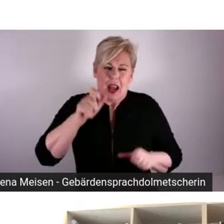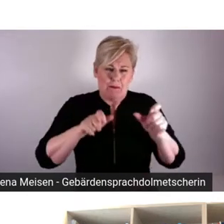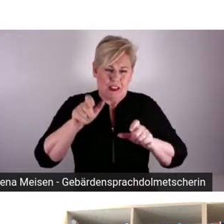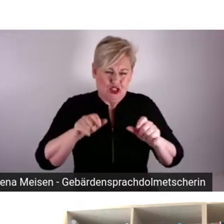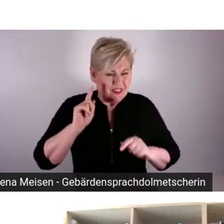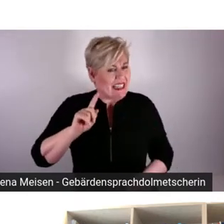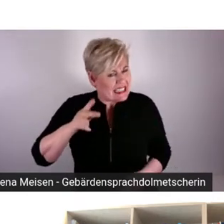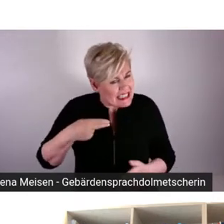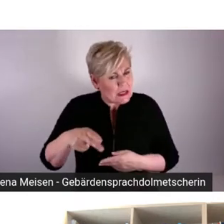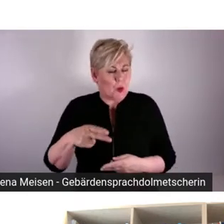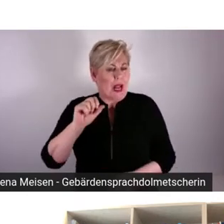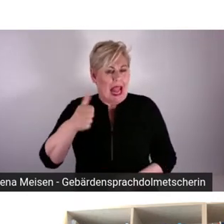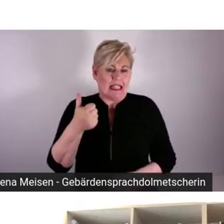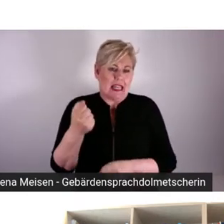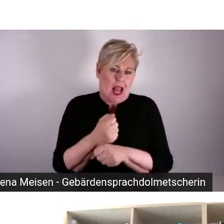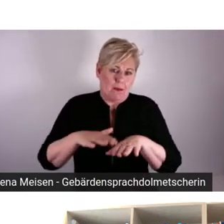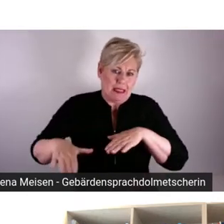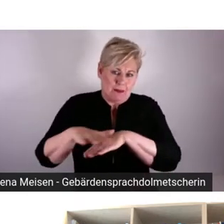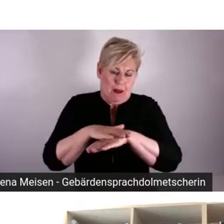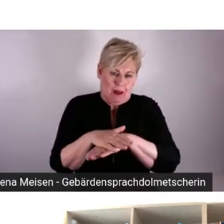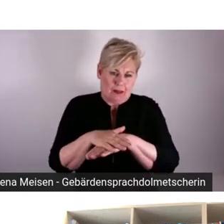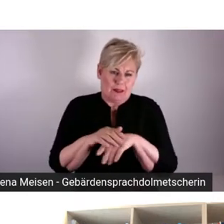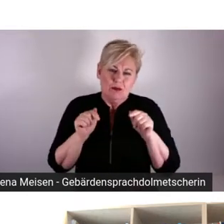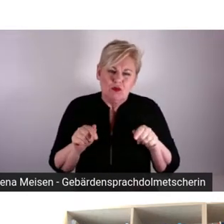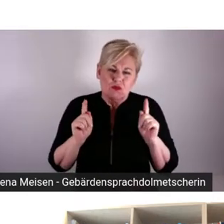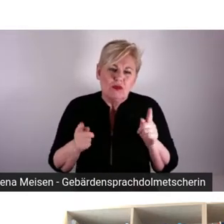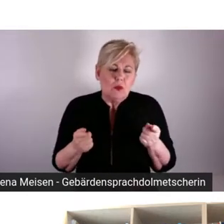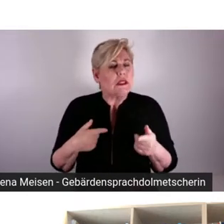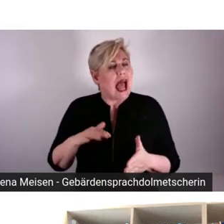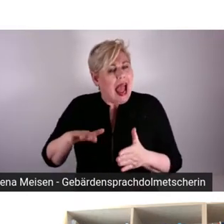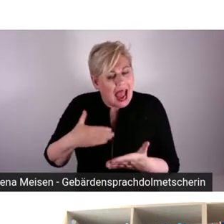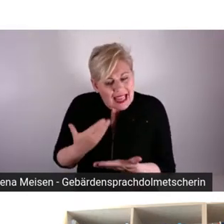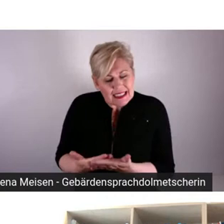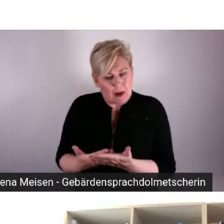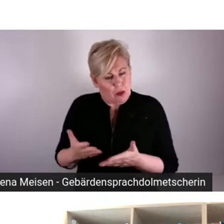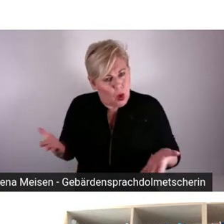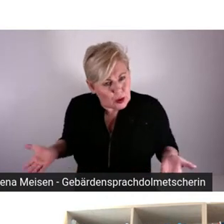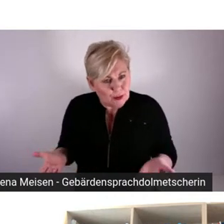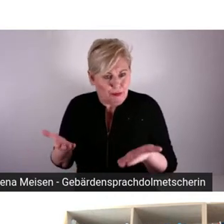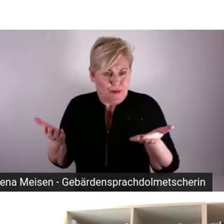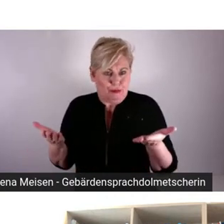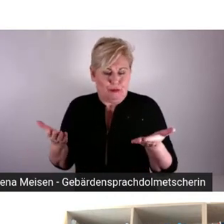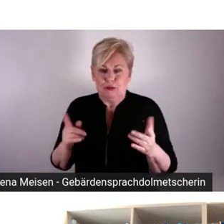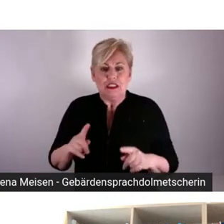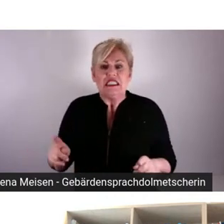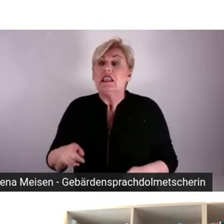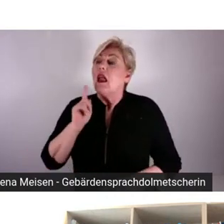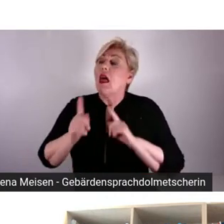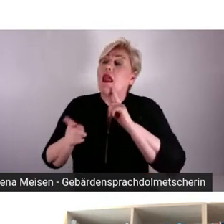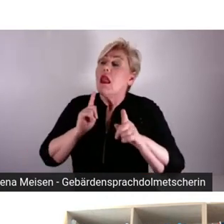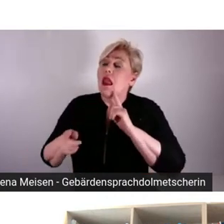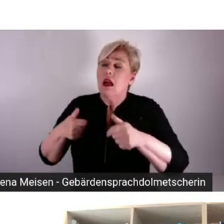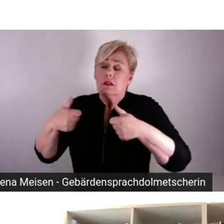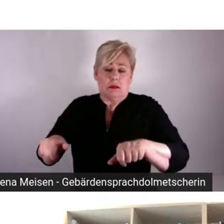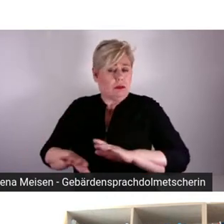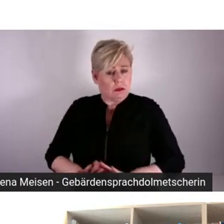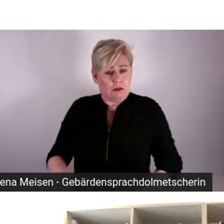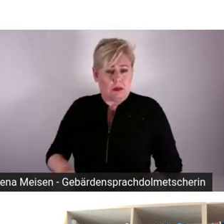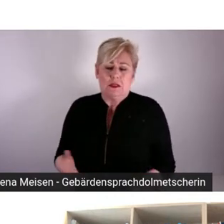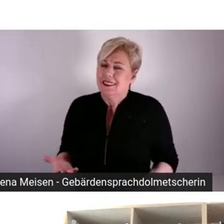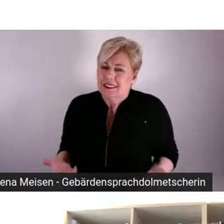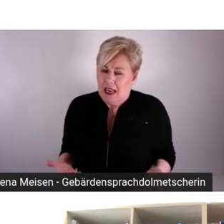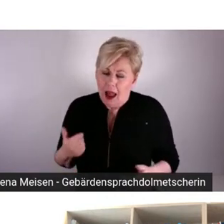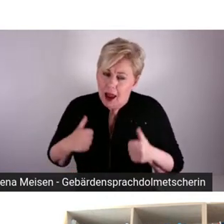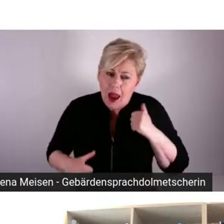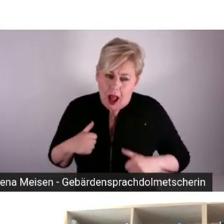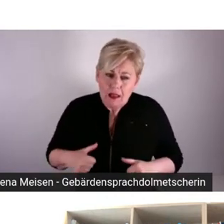ersten Arbeitsmarkt zu bringen. Und da muss der Ansatz sein, eben Angebote zu schaffen und nicht zu sanktionieren und zu drangsalieren, wie das ja